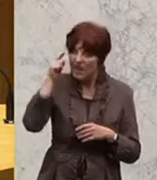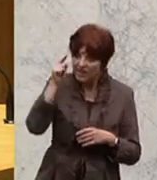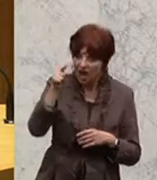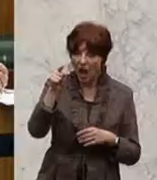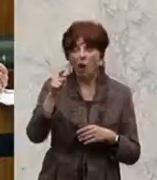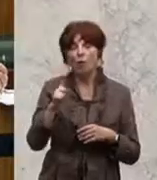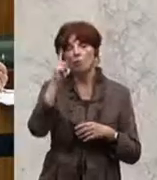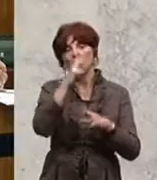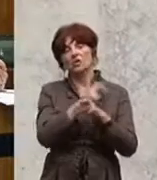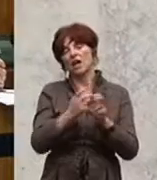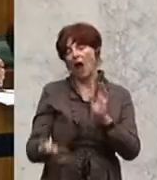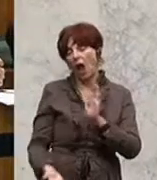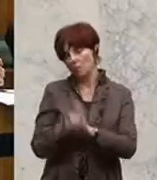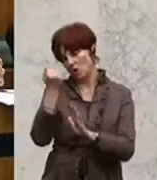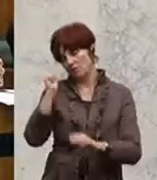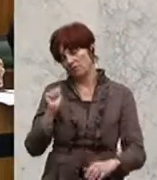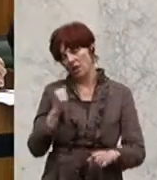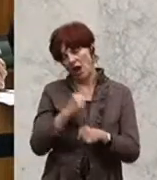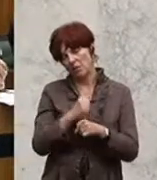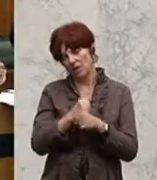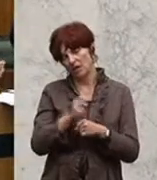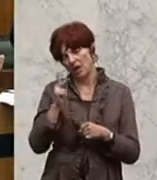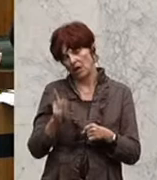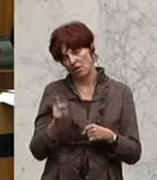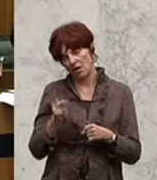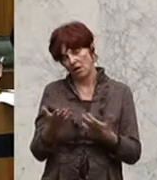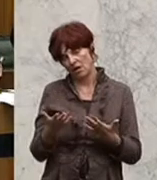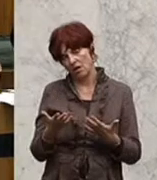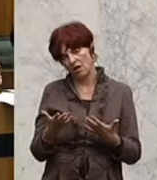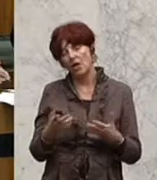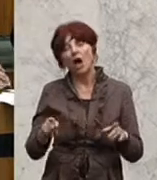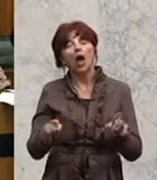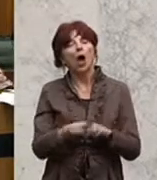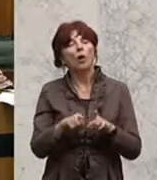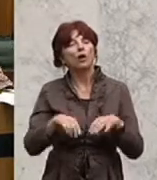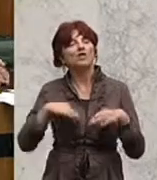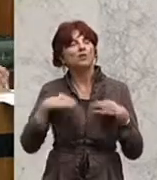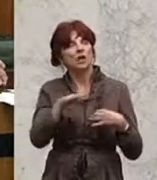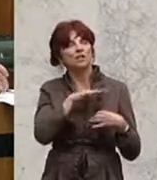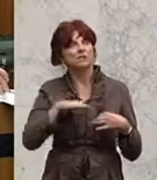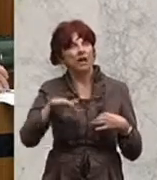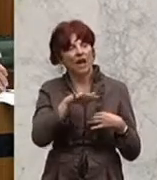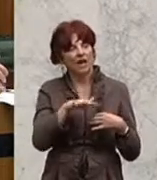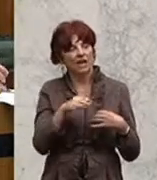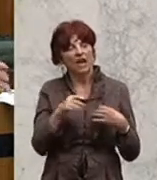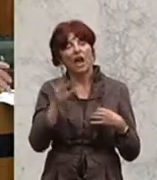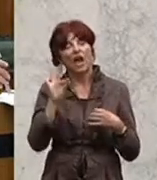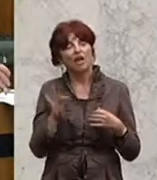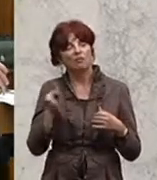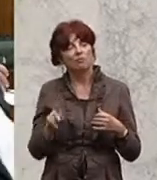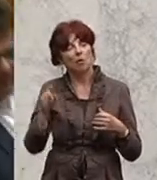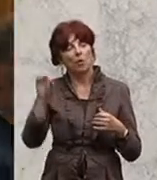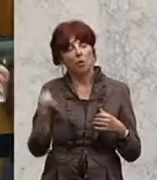wollen. Meine Damen und Herren, das Gesundheitswesen, ein wichtiger Punkt. Laut Freiheitlichen soll im Gesundheitswesen